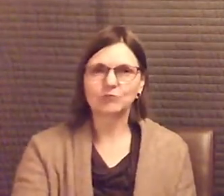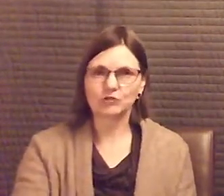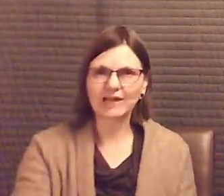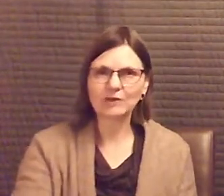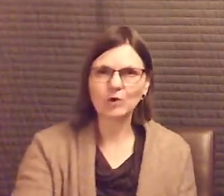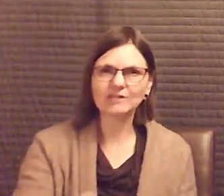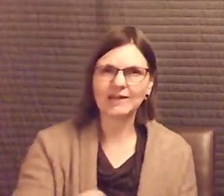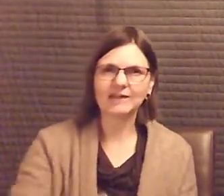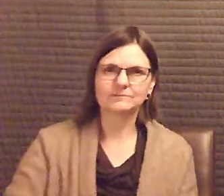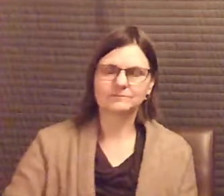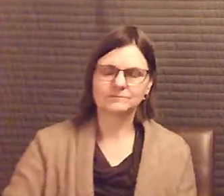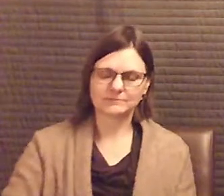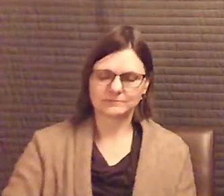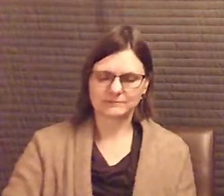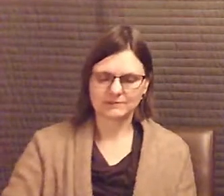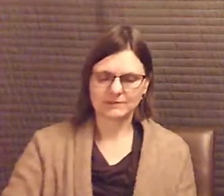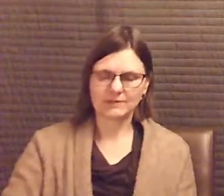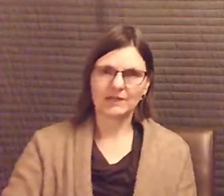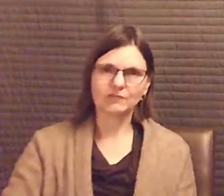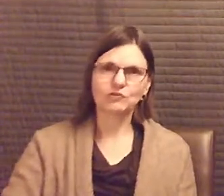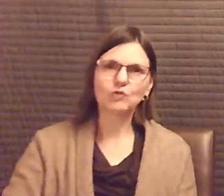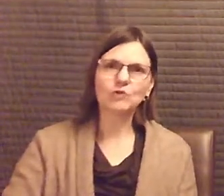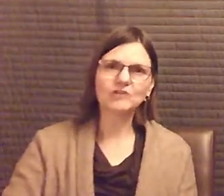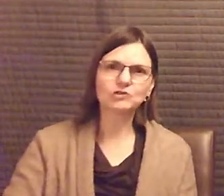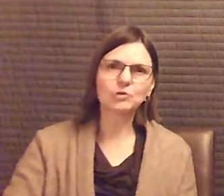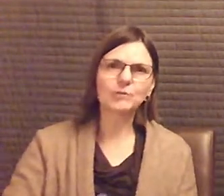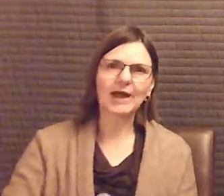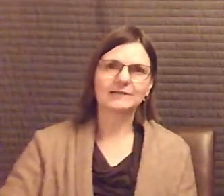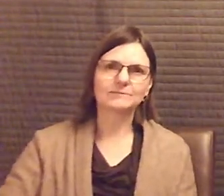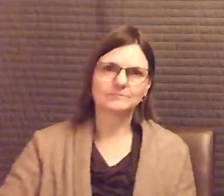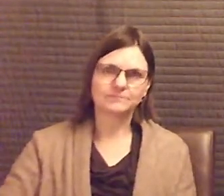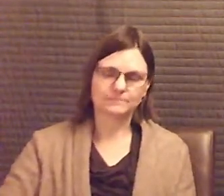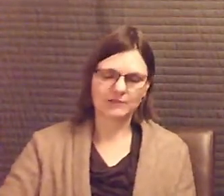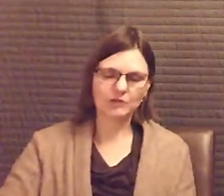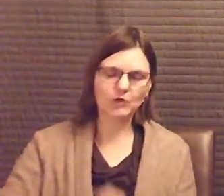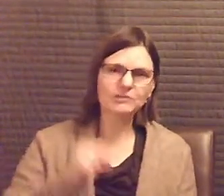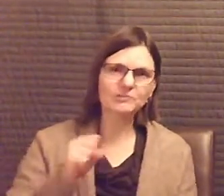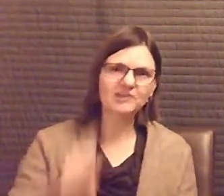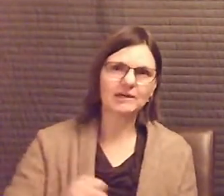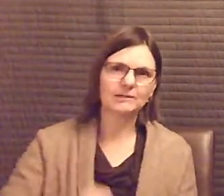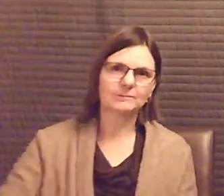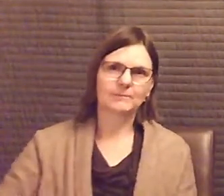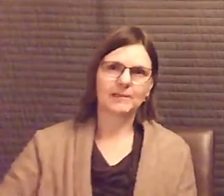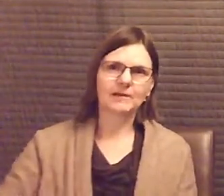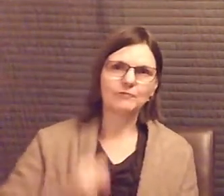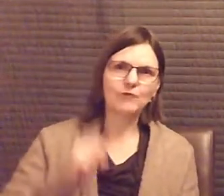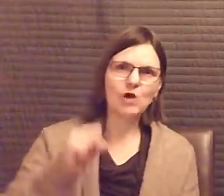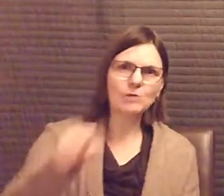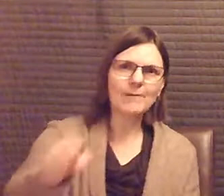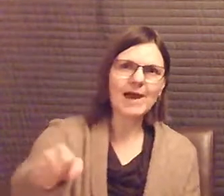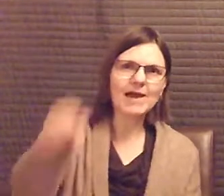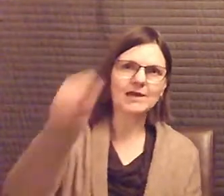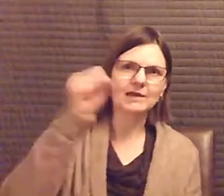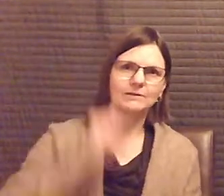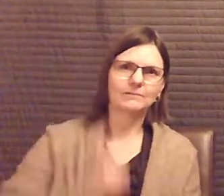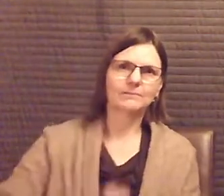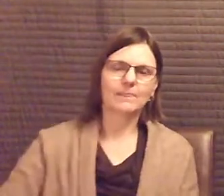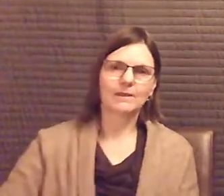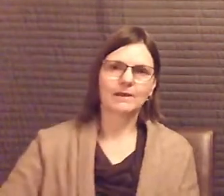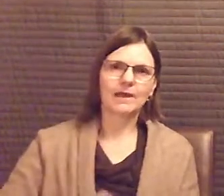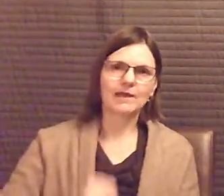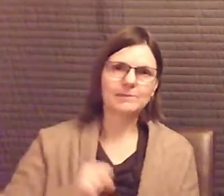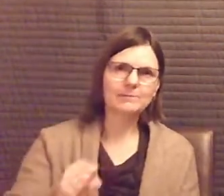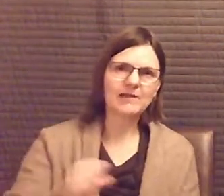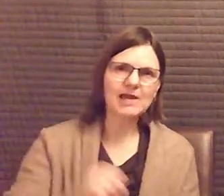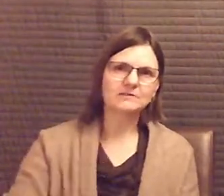kim de voor zijn koninkrijk het nieuwe level of bij is nog nooit of dronken jongeren helium sorry zeggen follow and